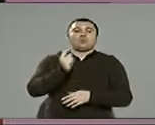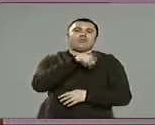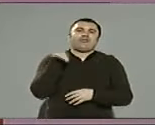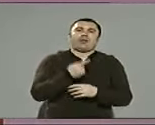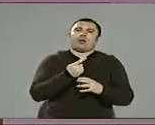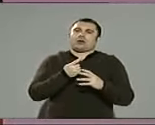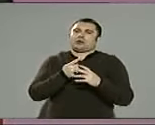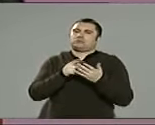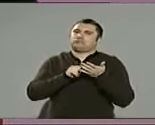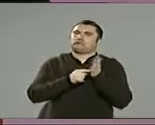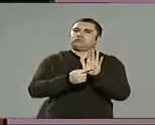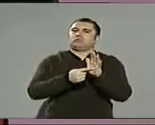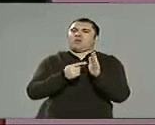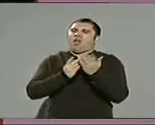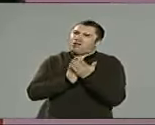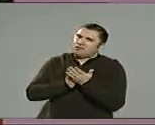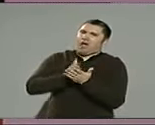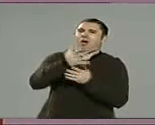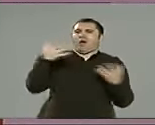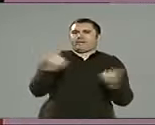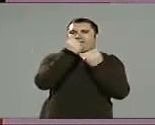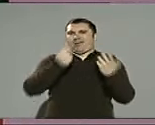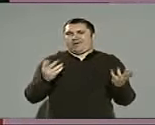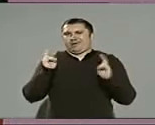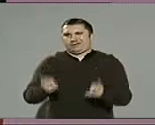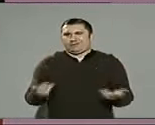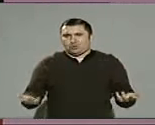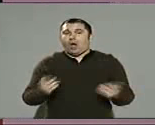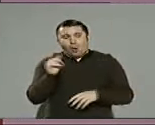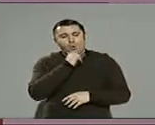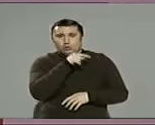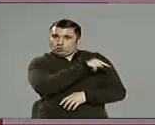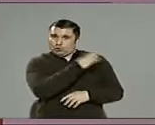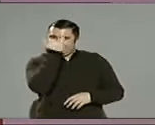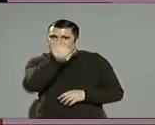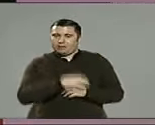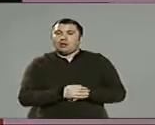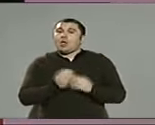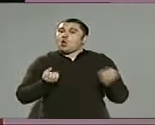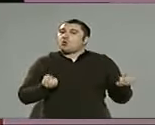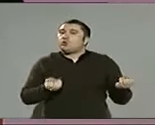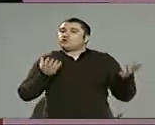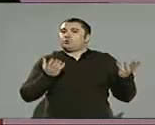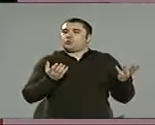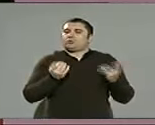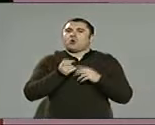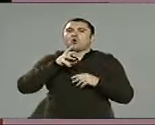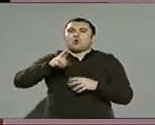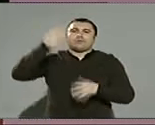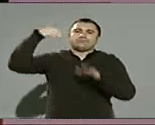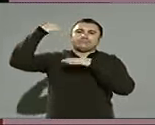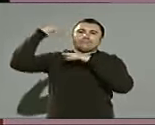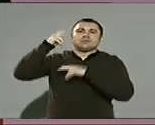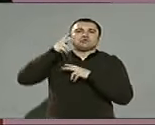mehr Nachhaltigkeit zu sorgen. Das ist auch, das stimmt, auch eine grüne Idee, aber im Ursprung eine